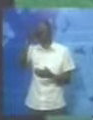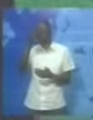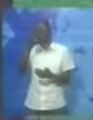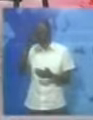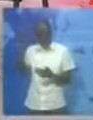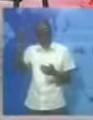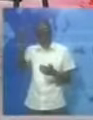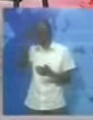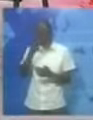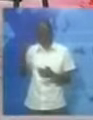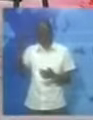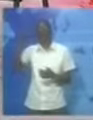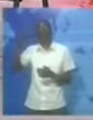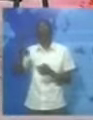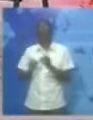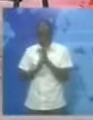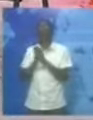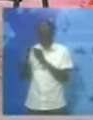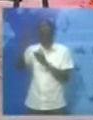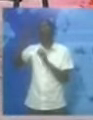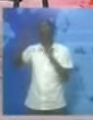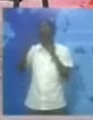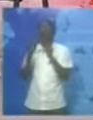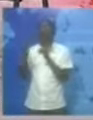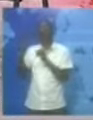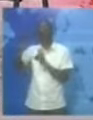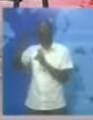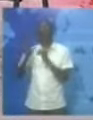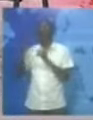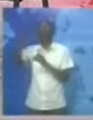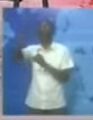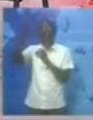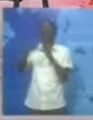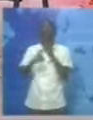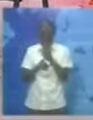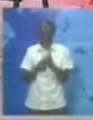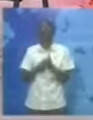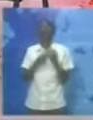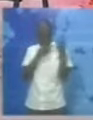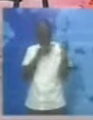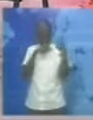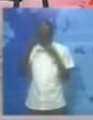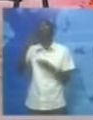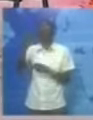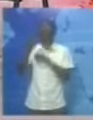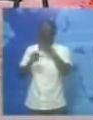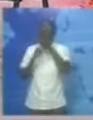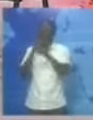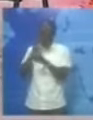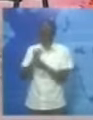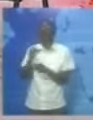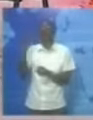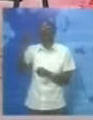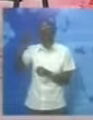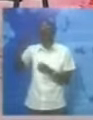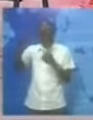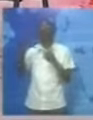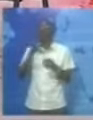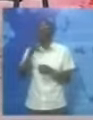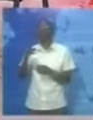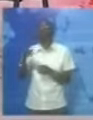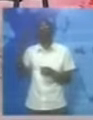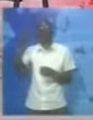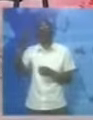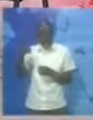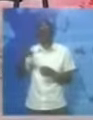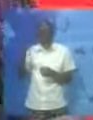une jolie partition à jouer dans les prochaines décennies dans le monde. Pendant plus de 20 ans, vous avez été ce qu'on appelait le sorcier